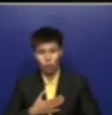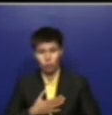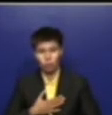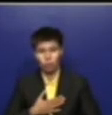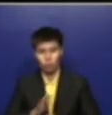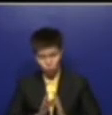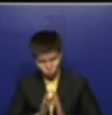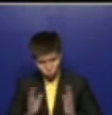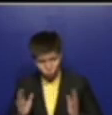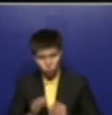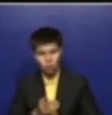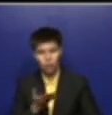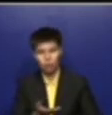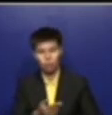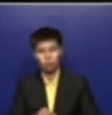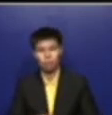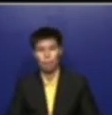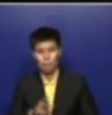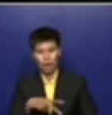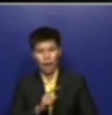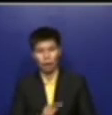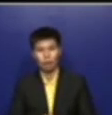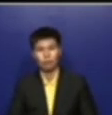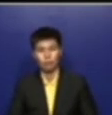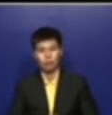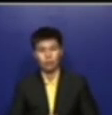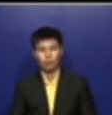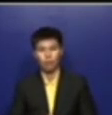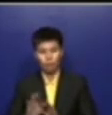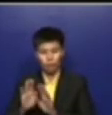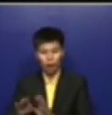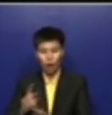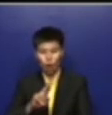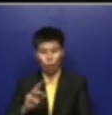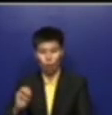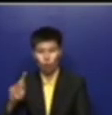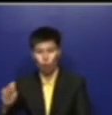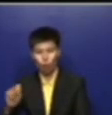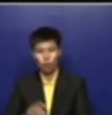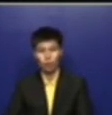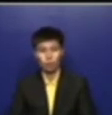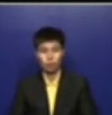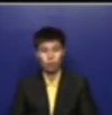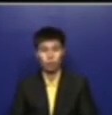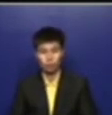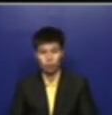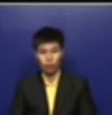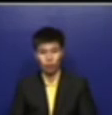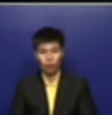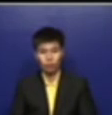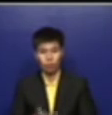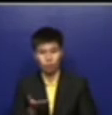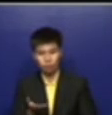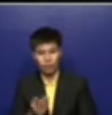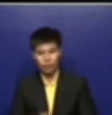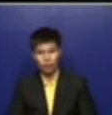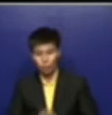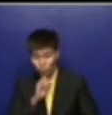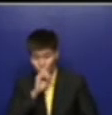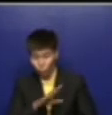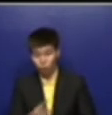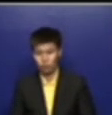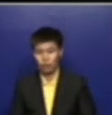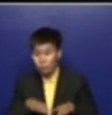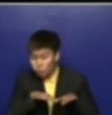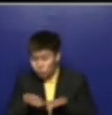านประธานผ่านไปยังท่านรัฐมนตรีครับที่ท่านยืนยันเจตนาในการที่จะเตรียมการเพื่อจะ